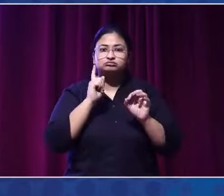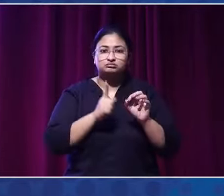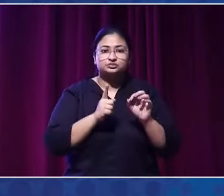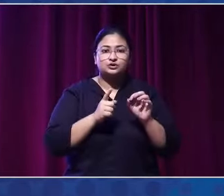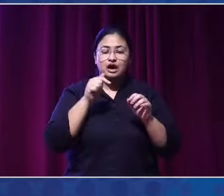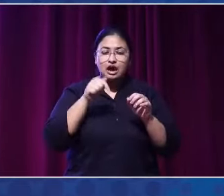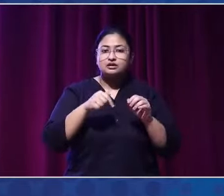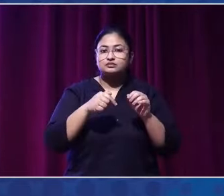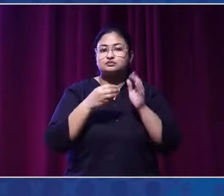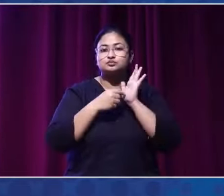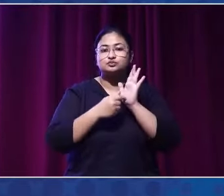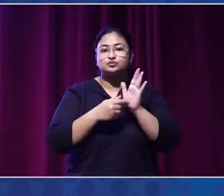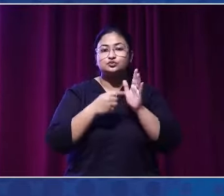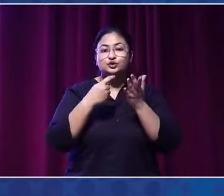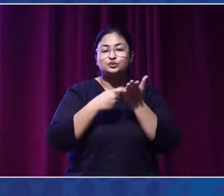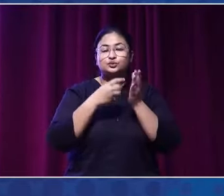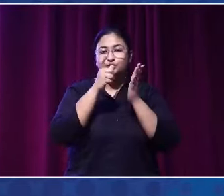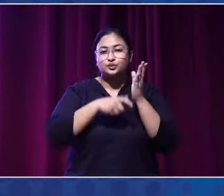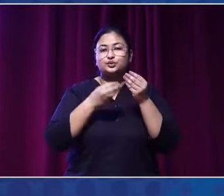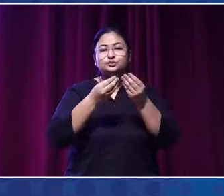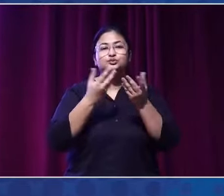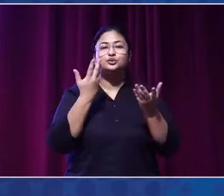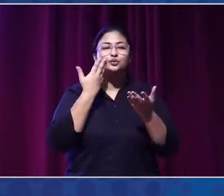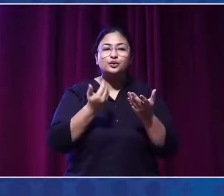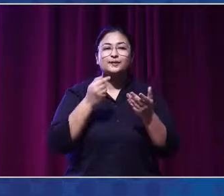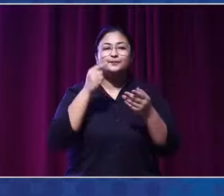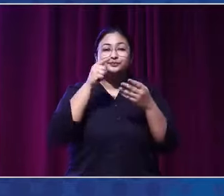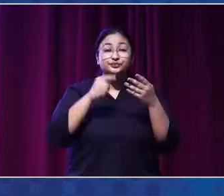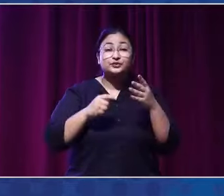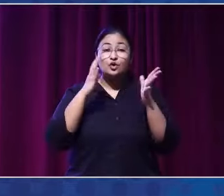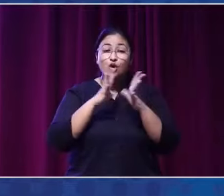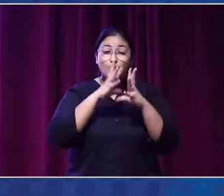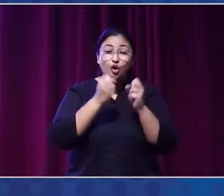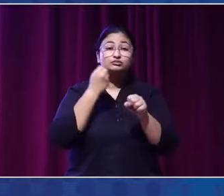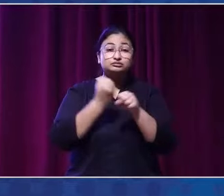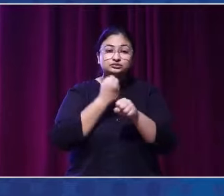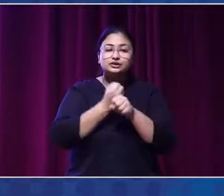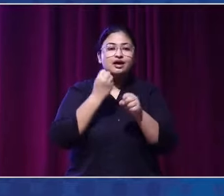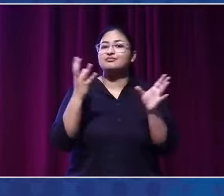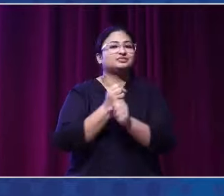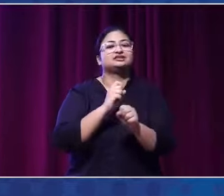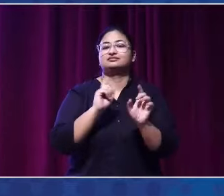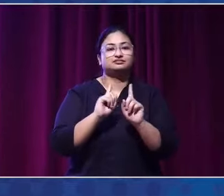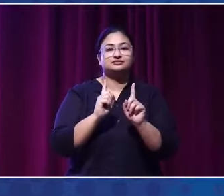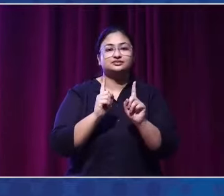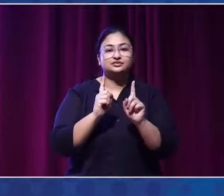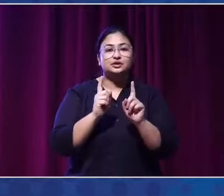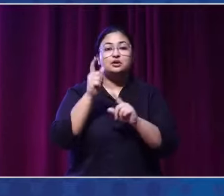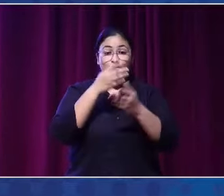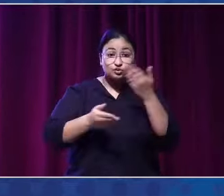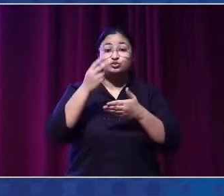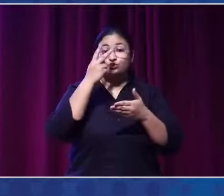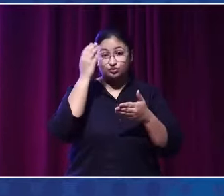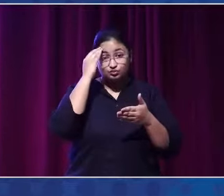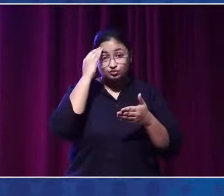करने का ये भी पर्पस था कि इन सब इस ये सारा का सारा एफर्ट कहीं खो ना जाए. आपको एक बार दिखाएं